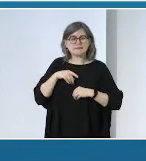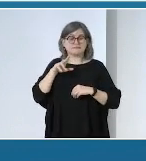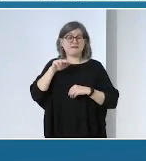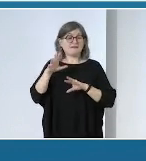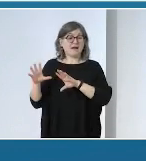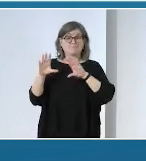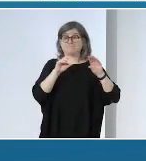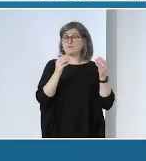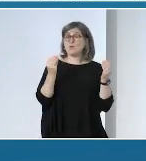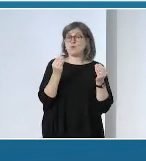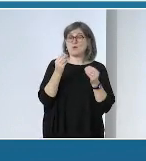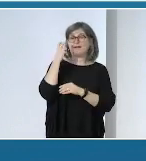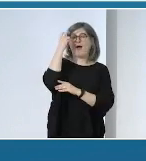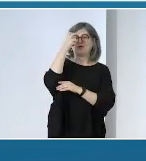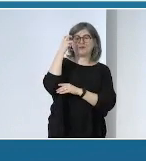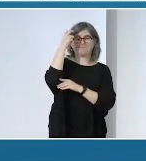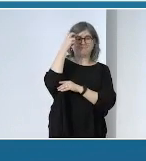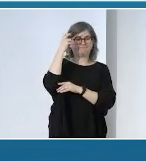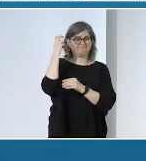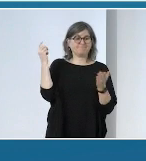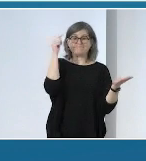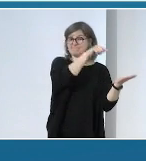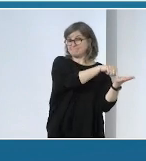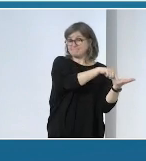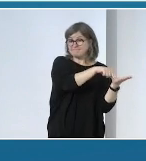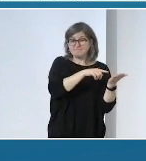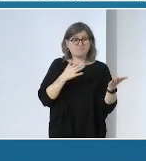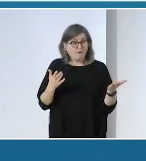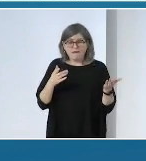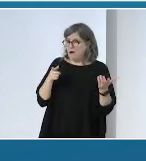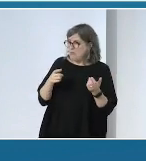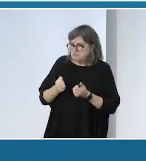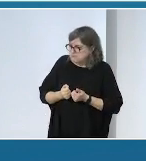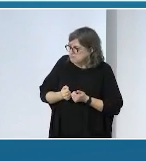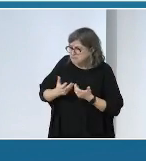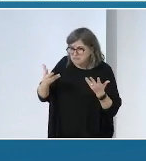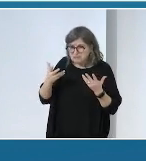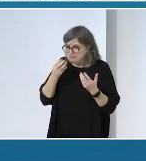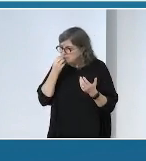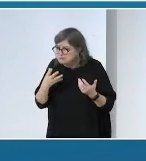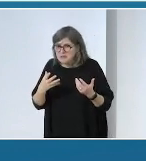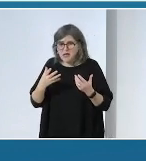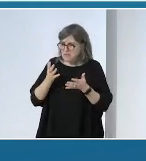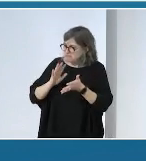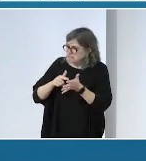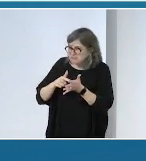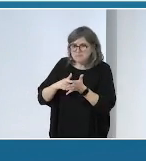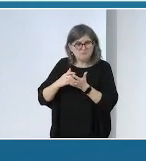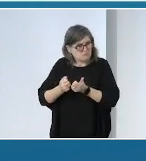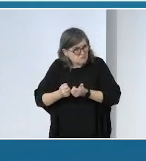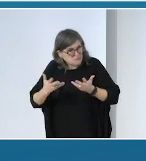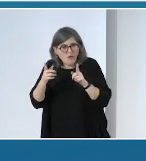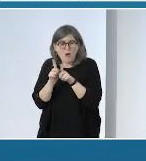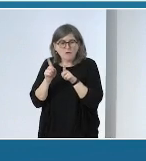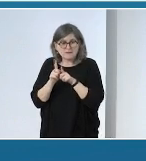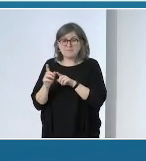Angers. Donc la scolarisation d'Émilie se passe bien. Elle développe sa LSF. Elle a bénéficié aussi là-bas